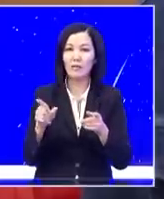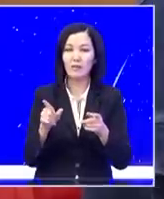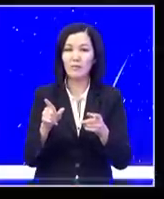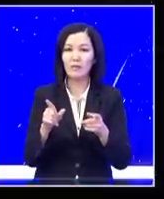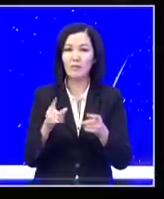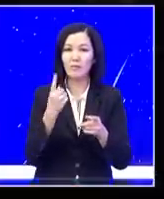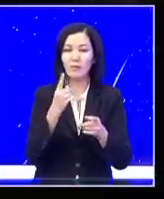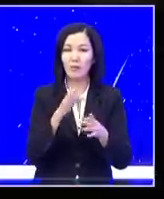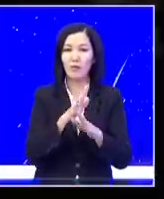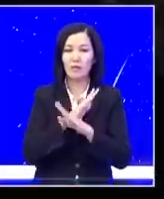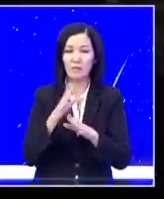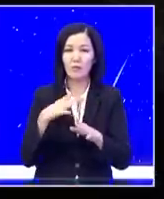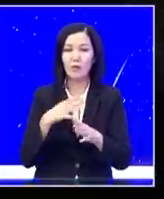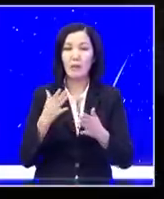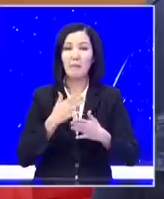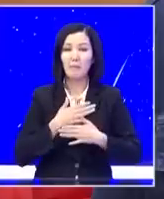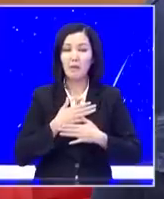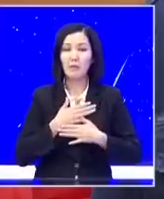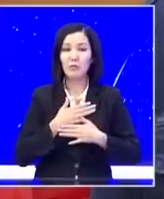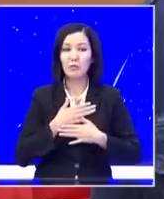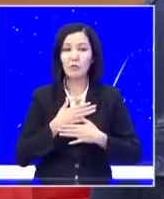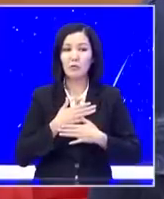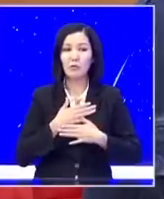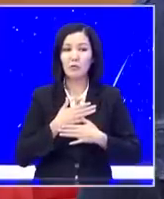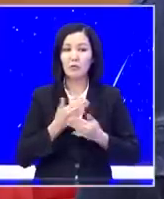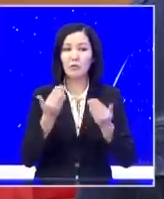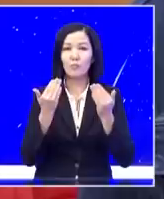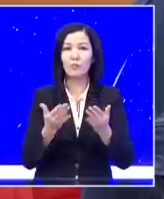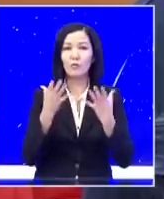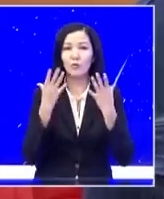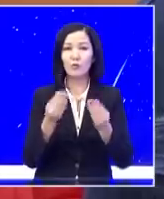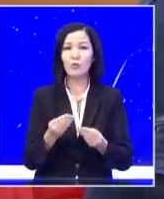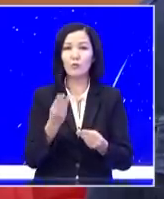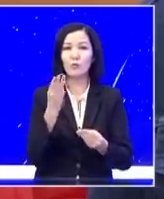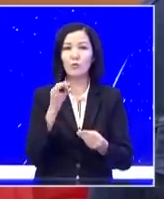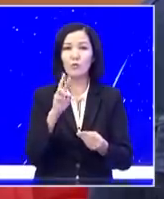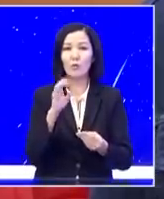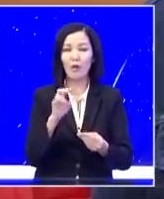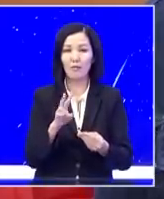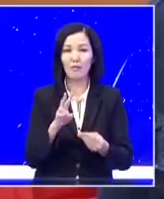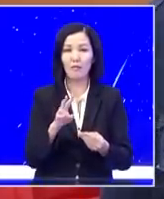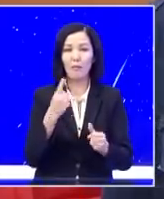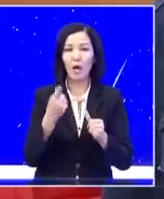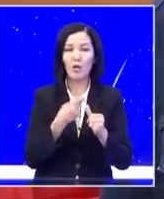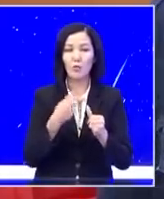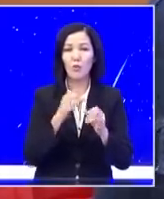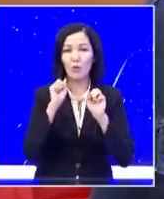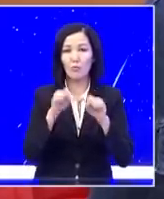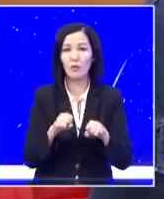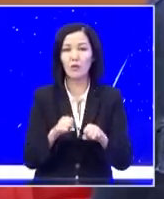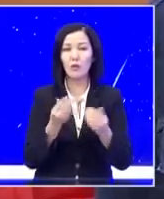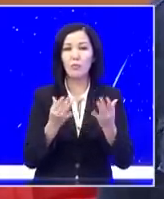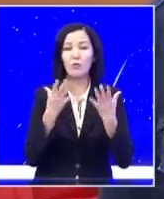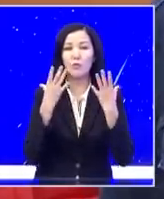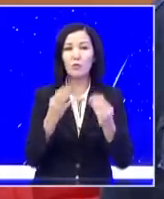білемін. Бейсен мен үшін осы күннің Шоқаны деп айтарым. Осы күннің Алихан деп